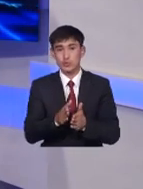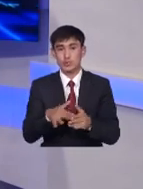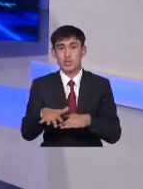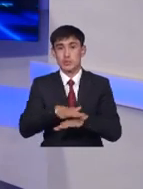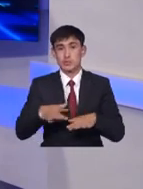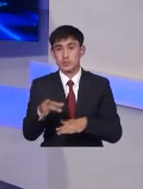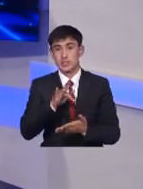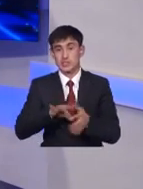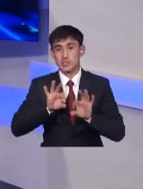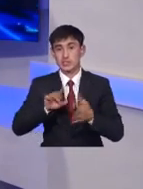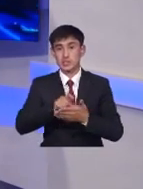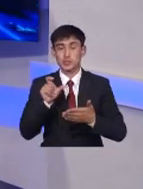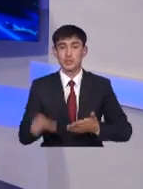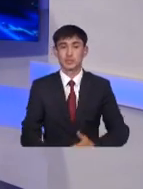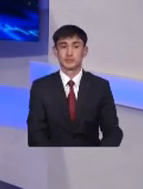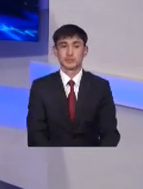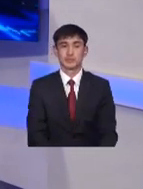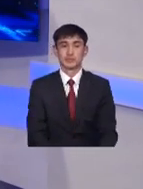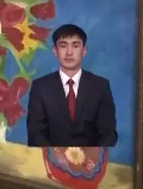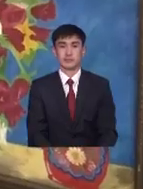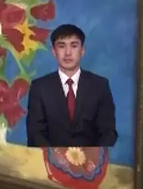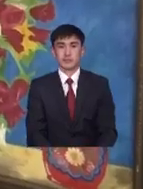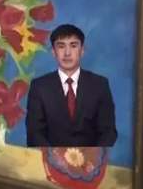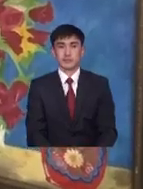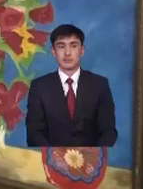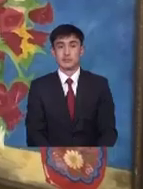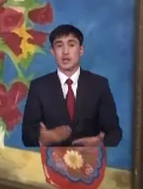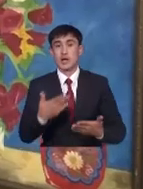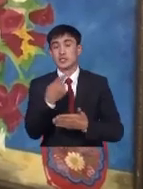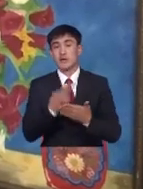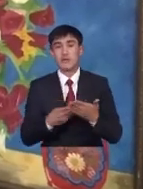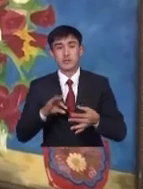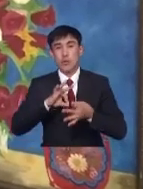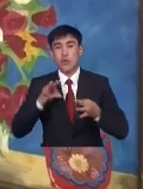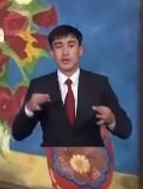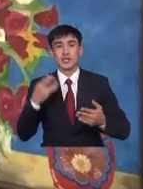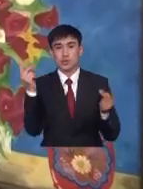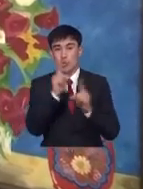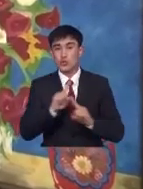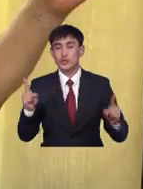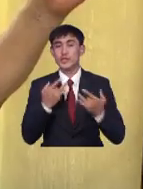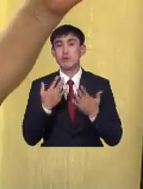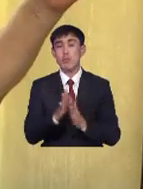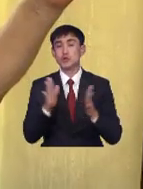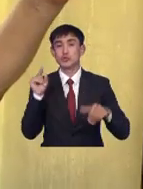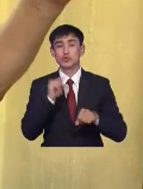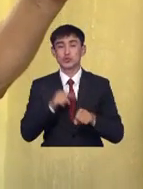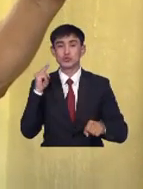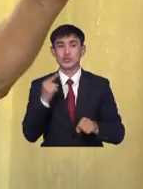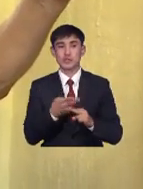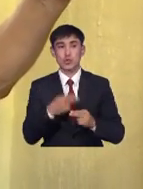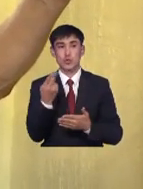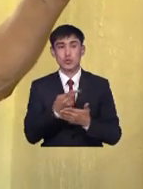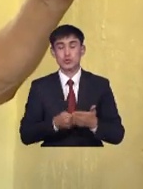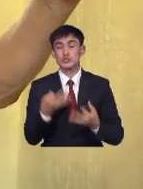областного центра расскажет Наш корреспондент живопись тонкое искусство требующее большой чуткости а также дающие